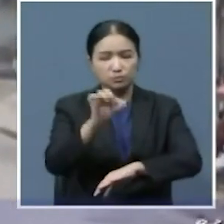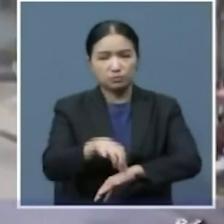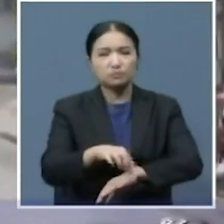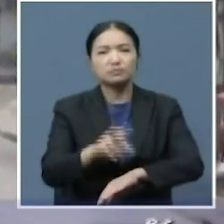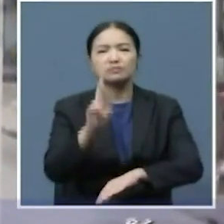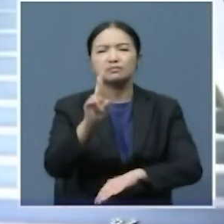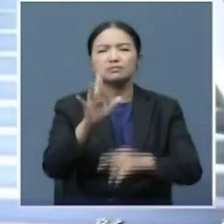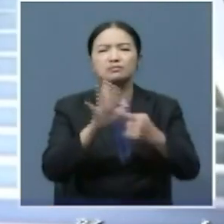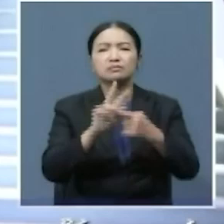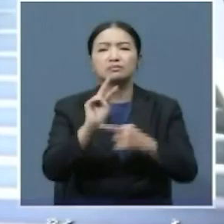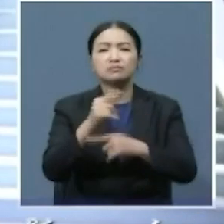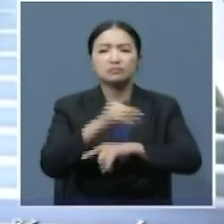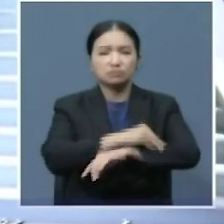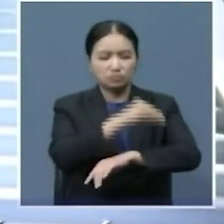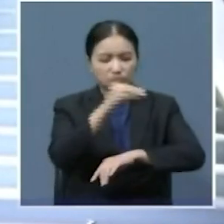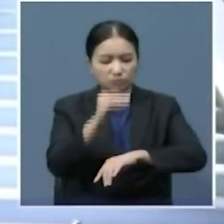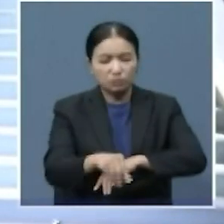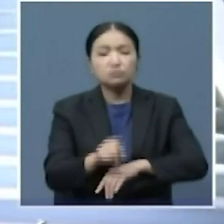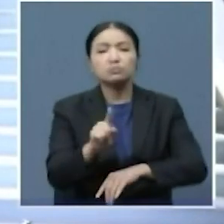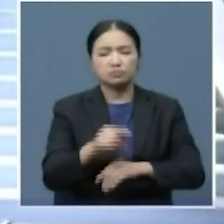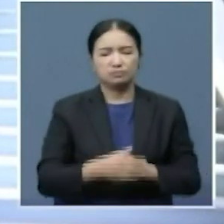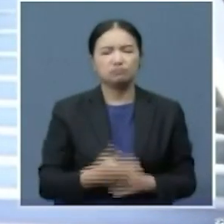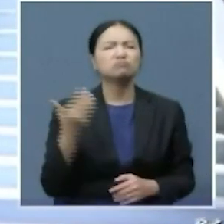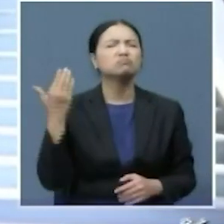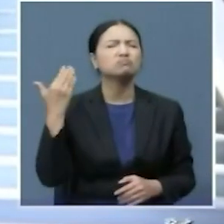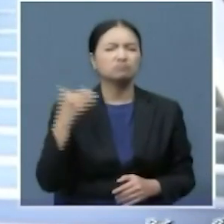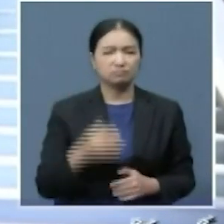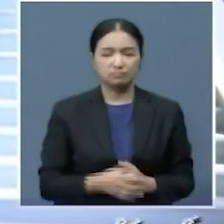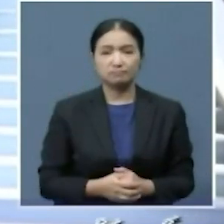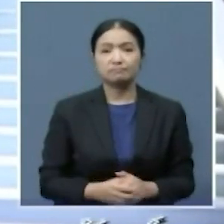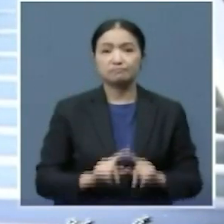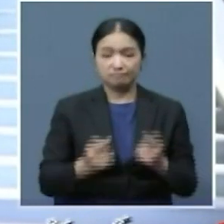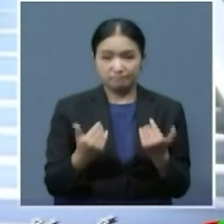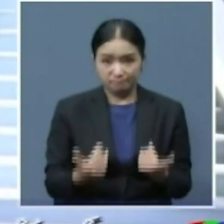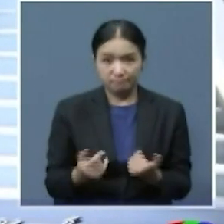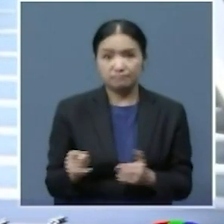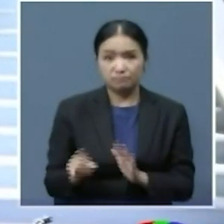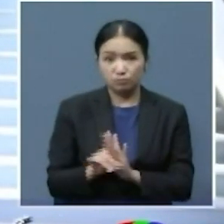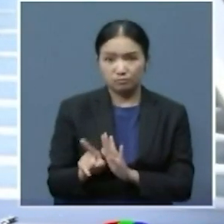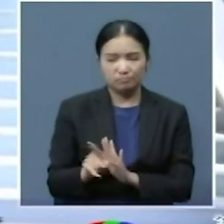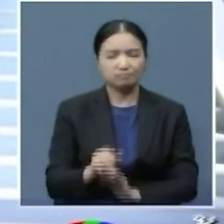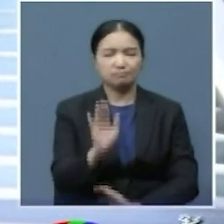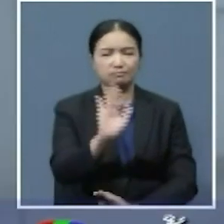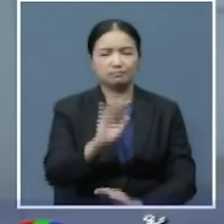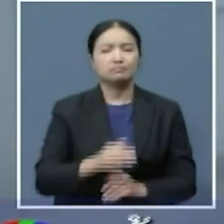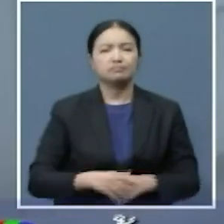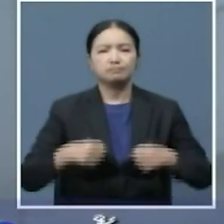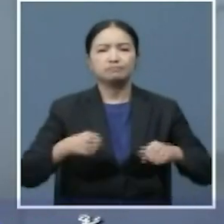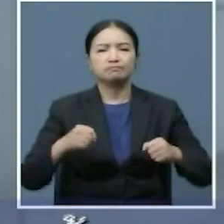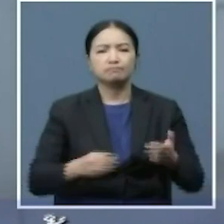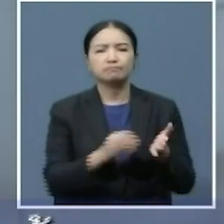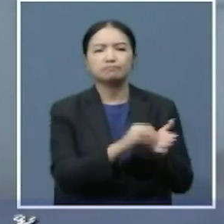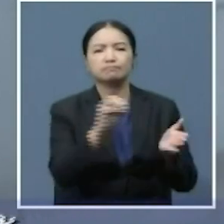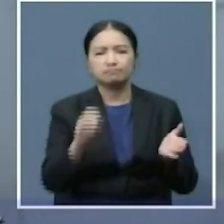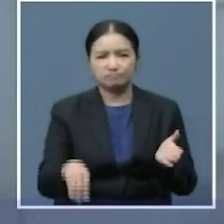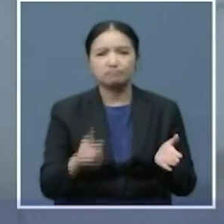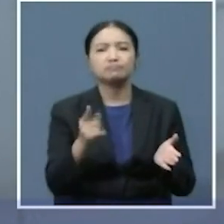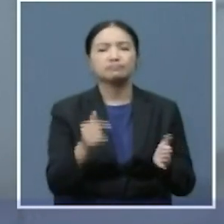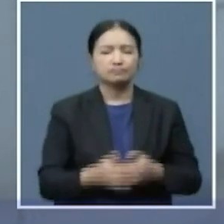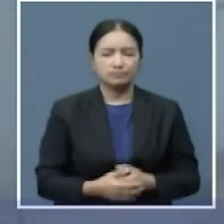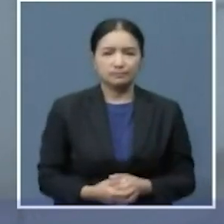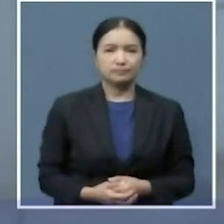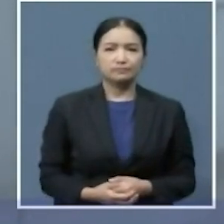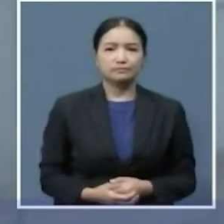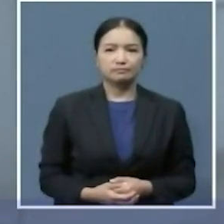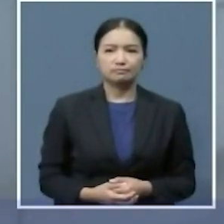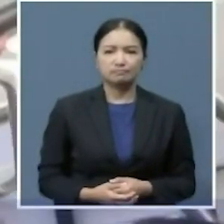รางเนี่ยนะที่เราเห็นอยู่ข้างล่างเนี่ยตอนนั้นมันร่วงลงมาเนาะ ค่ะแต่เคสล่าสุดนี้ยืนยันแล้วไม่ใช่น่าจะเป็นชิ้นส่วนของมอเตอร์ไซค์มากกว่